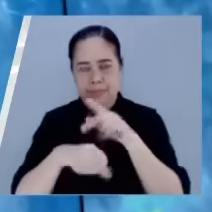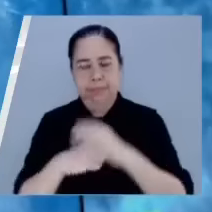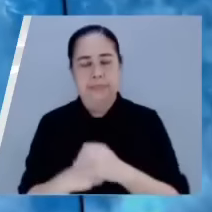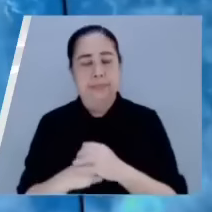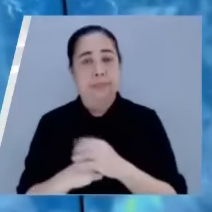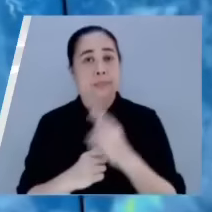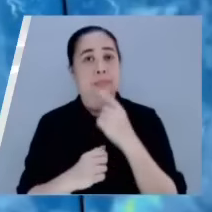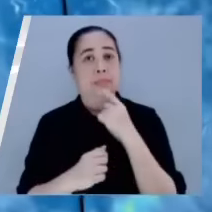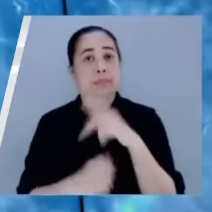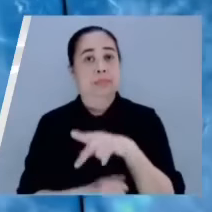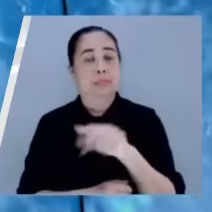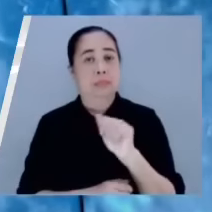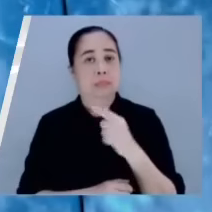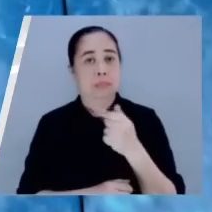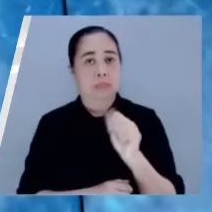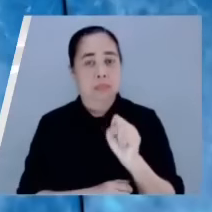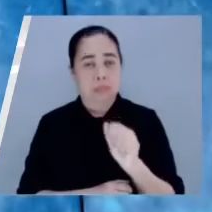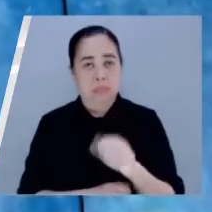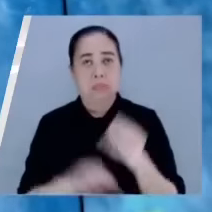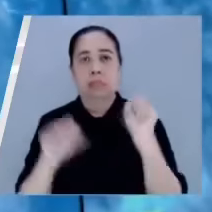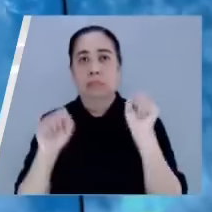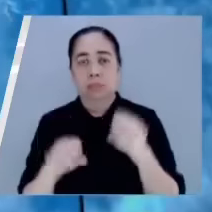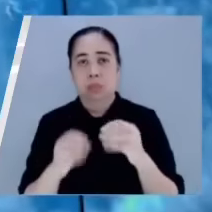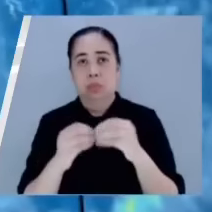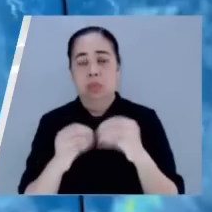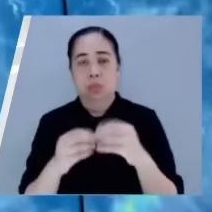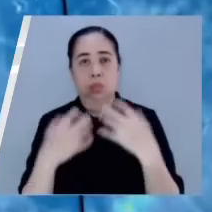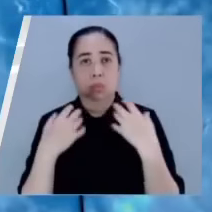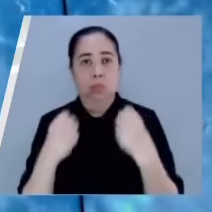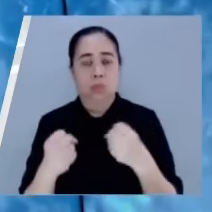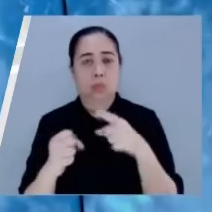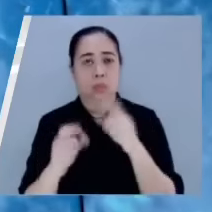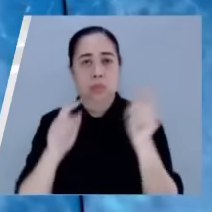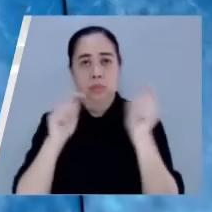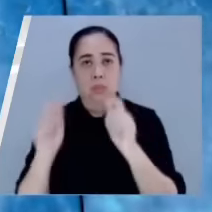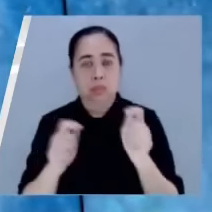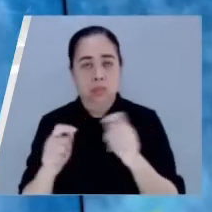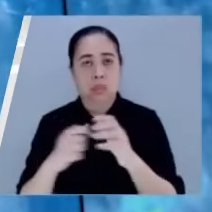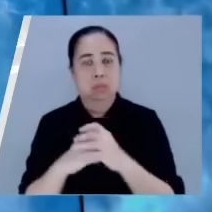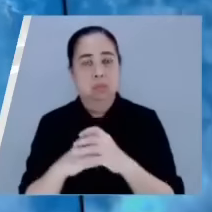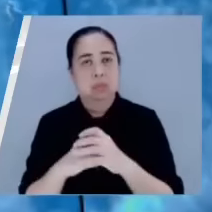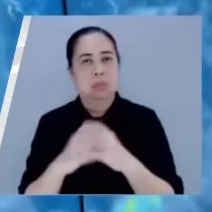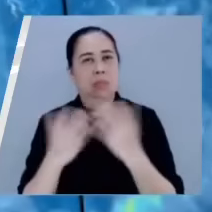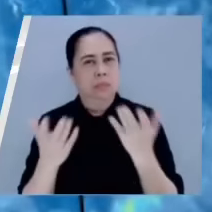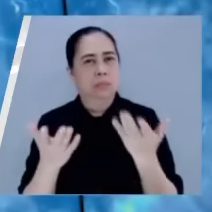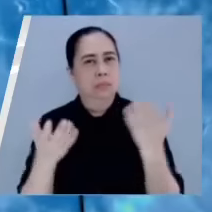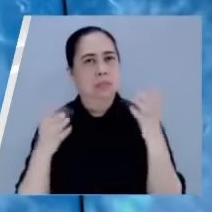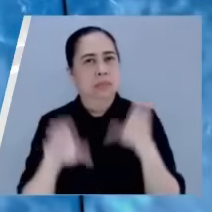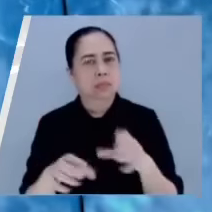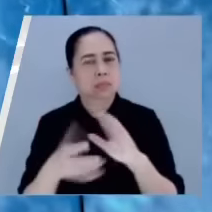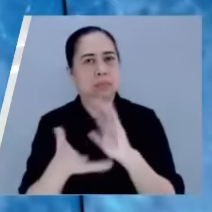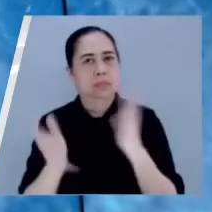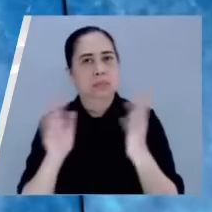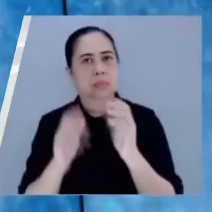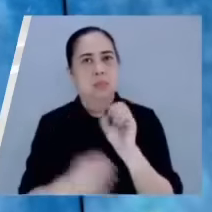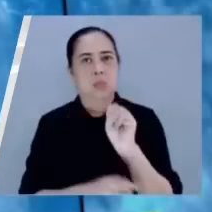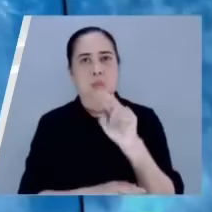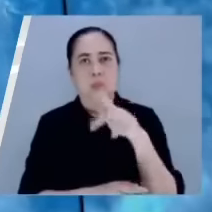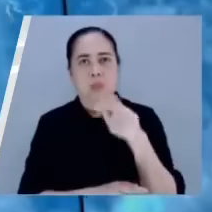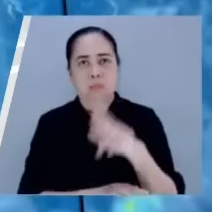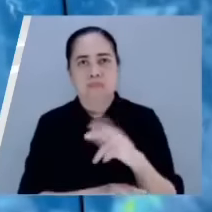sa PAGASA, posibleng lumakas pa ang bagyo at hindi inaalis ang tsansa na maging super